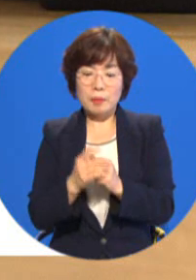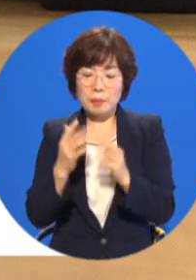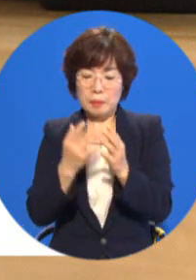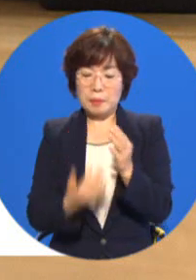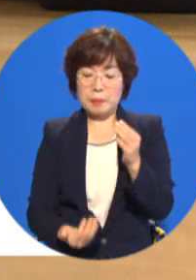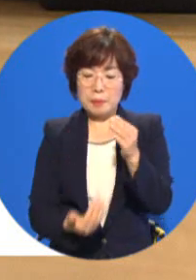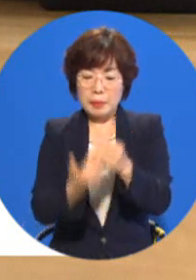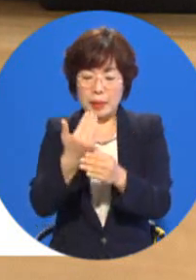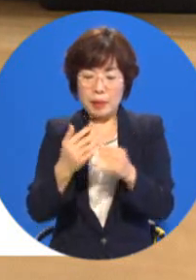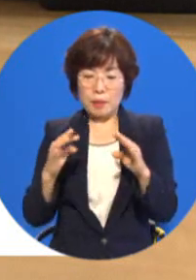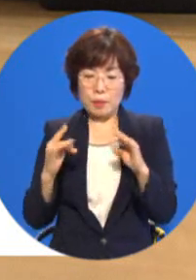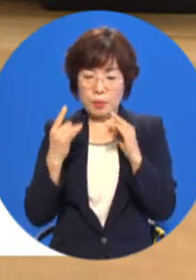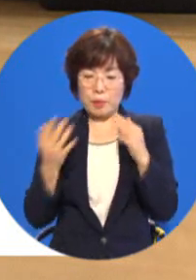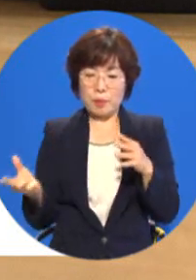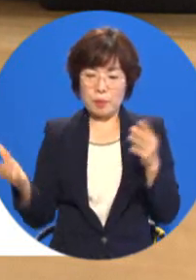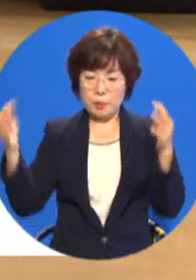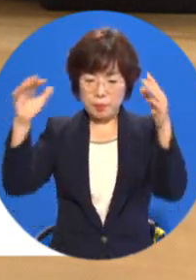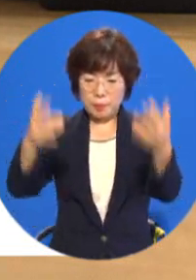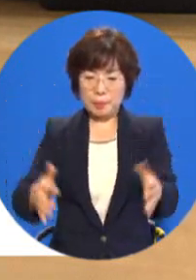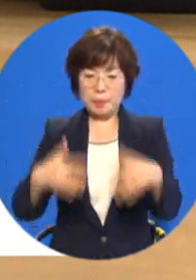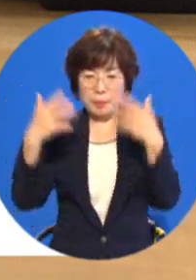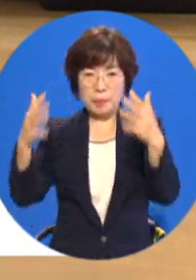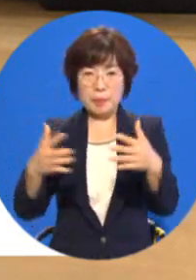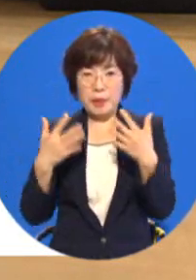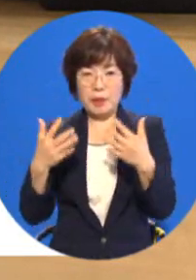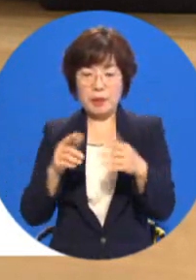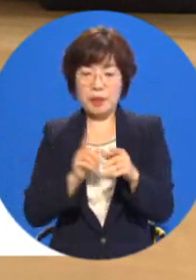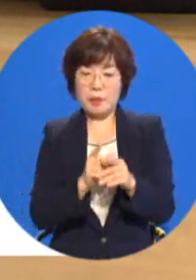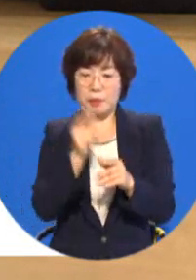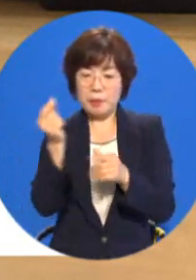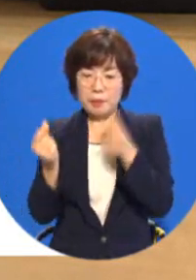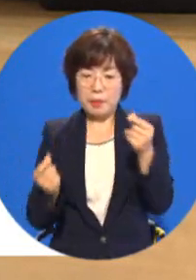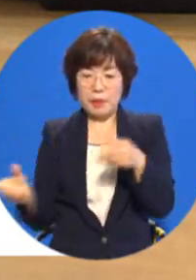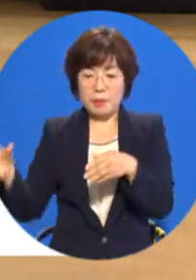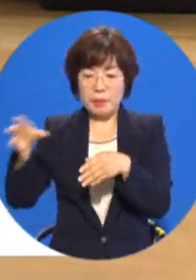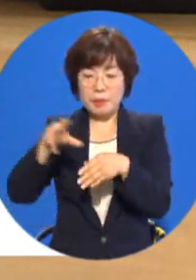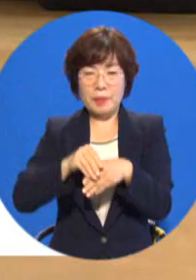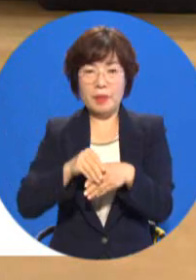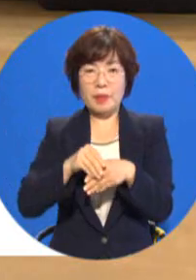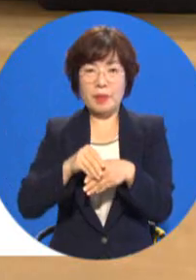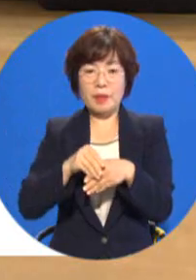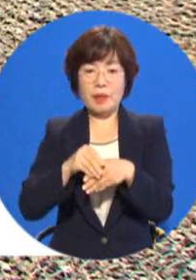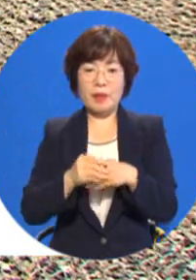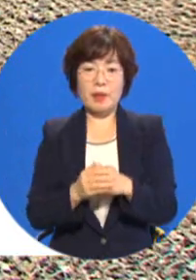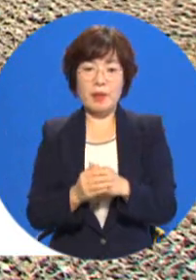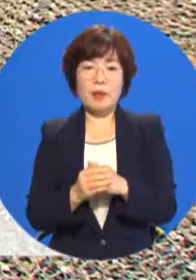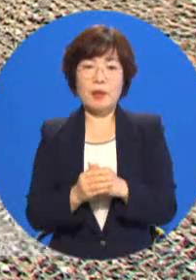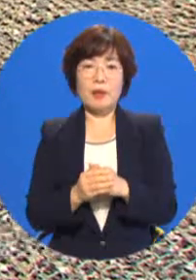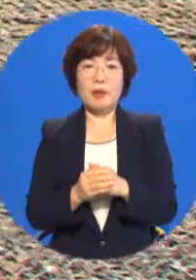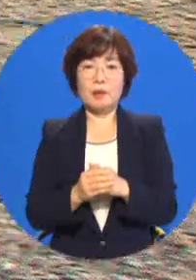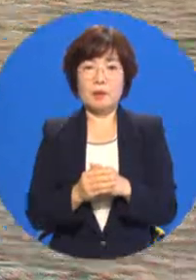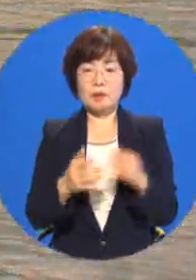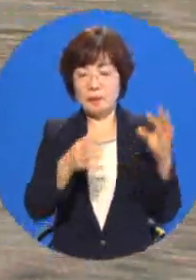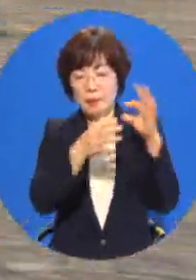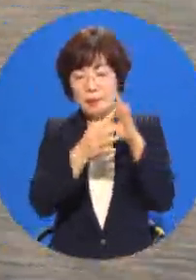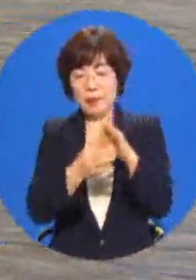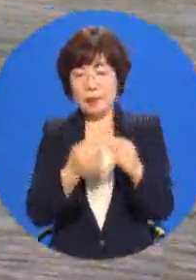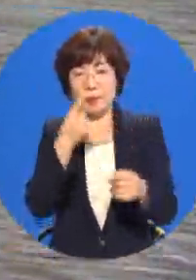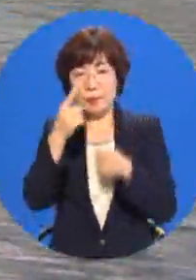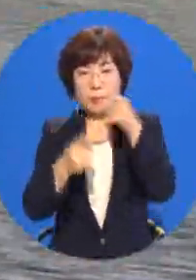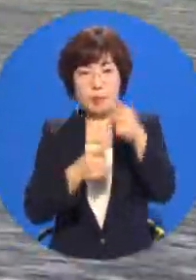이끼들이 갓에 먼지가 바람에 의해서 와서 붙게 돼. 잇따르는